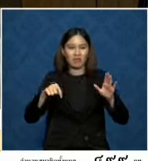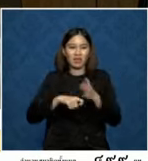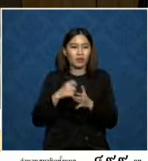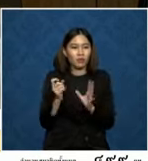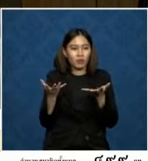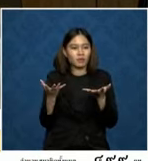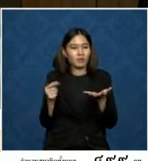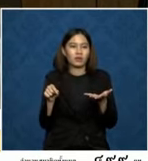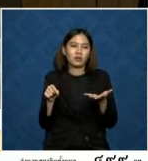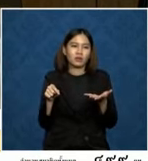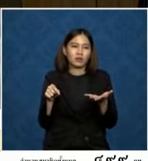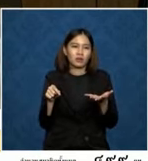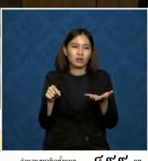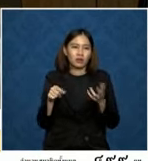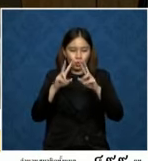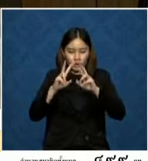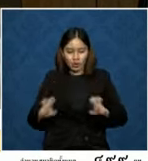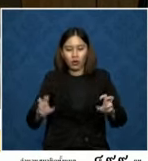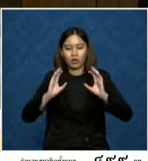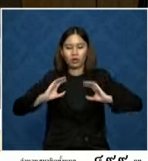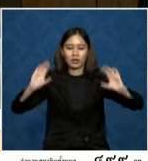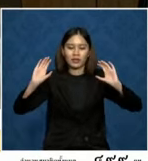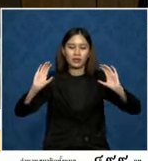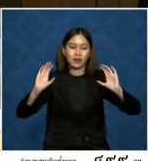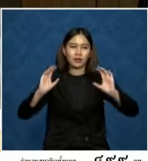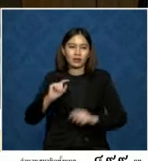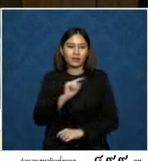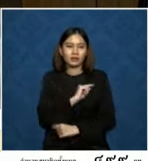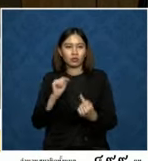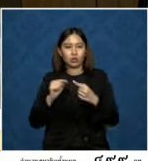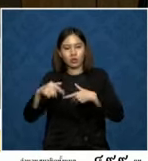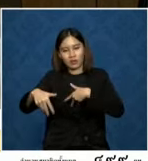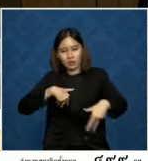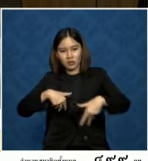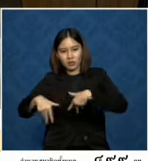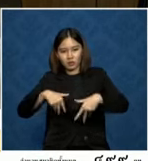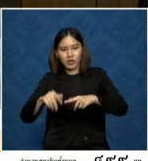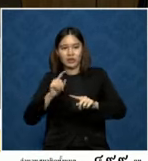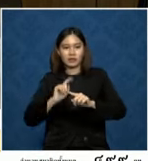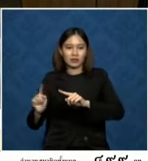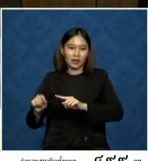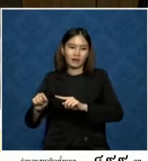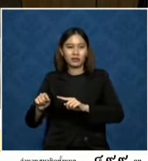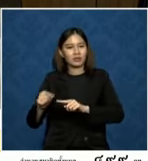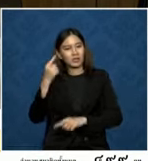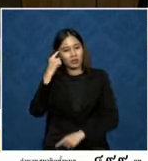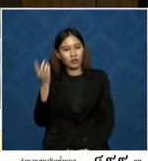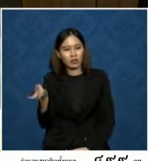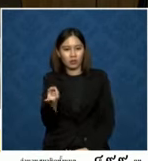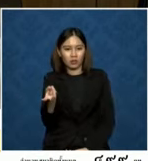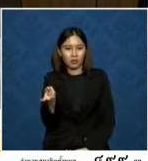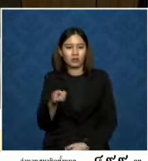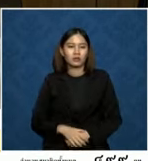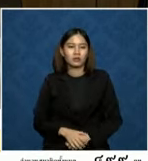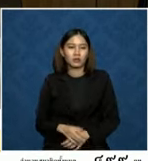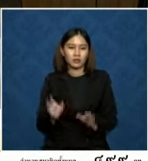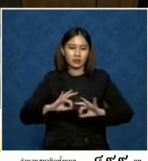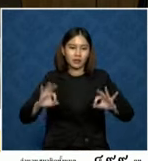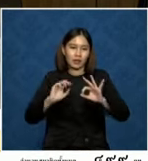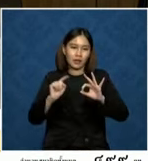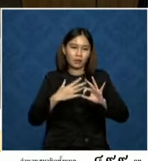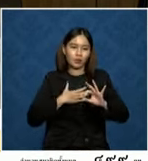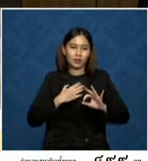แบบนี้นะครับผมเชื่อว่าความรับผิดชอบของรัฐบาลนั้นอาจจะความรับผิดชอบต่อประชาชนต่อตราสารหนี้เช็คเนี่ยอาจจะยังน้อยไปนะครับดังนั้นเนี่ยครับผม